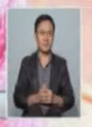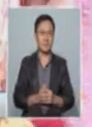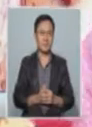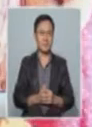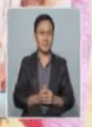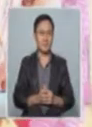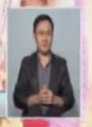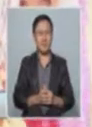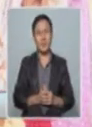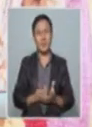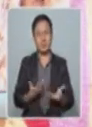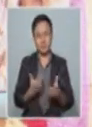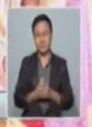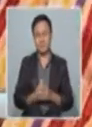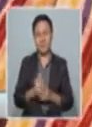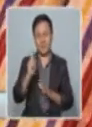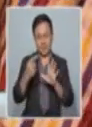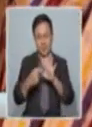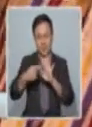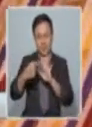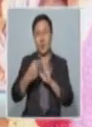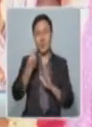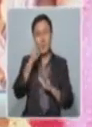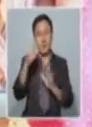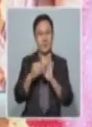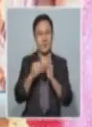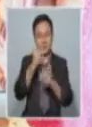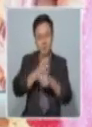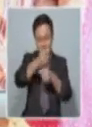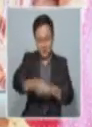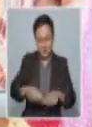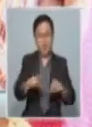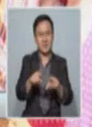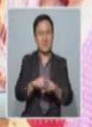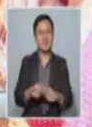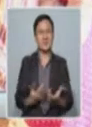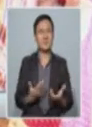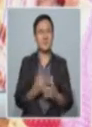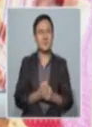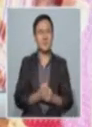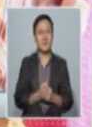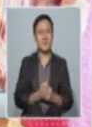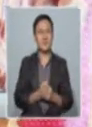อ้ยเดี๋ยวกลับไปทำเลยกล ับ ไปทำเลย ทำในสวน ทำในสวนเลยโ